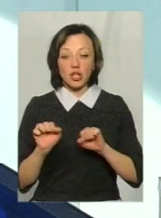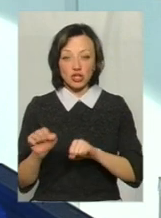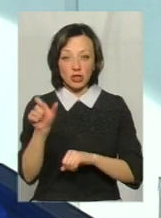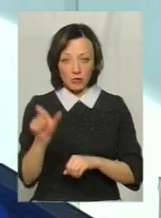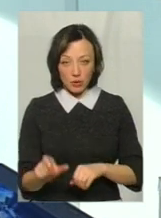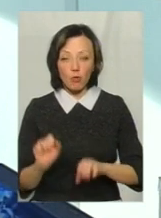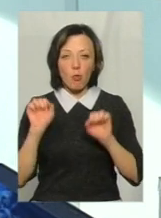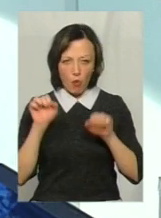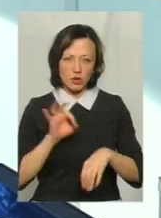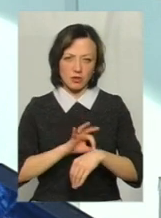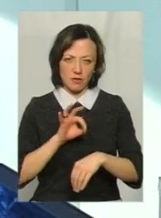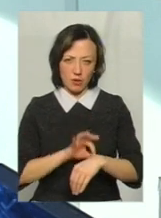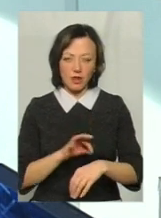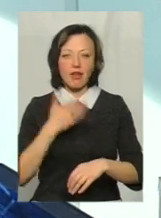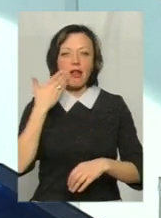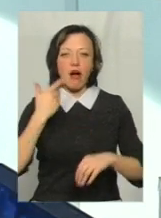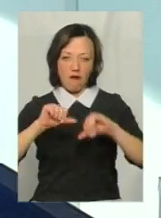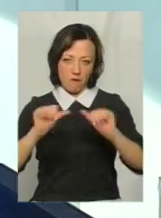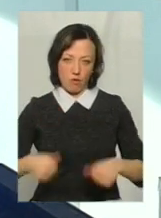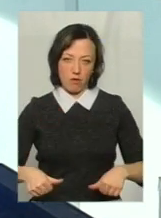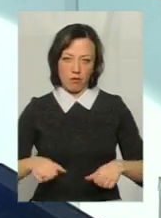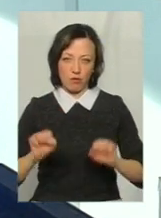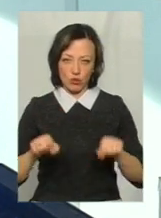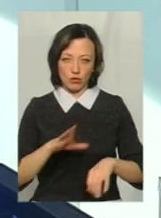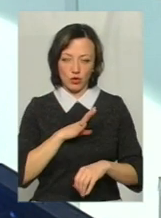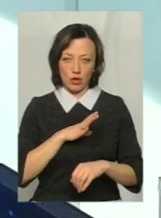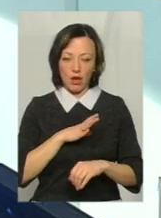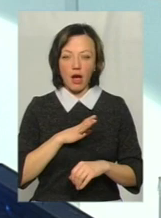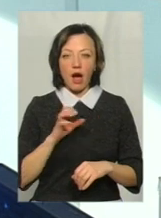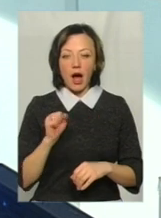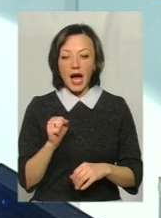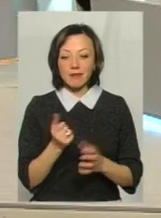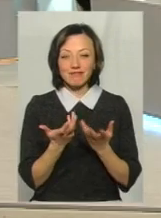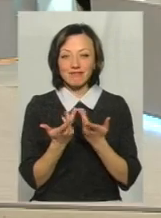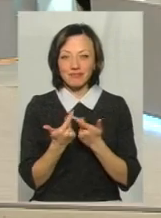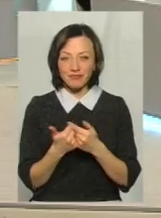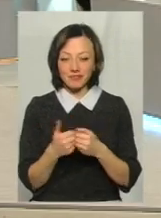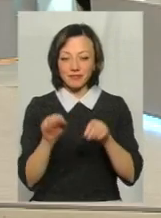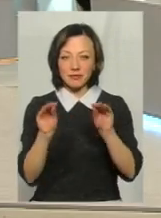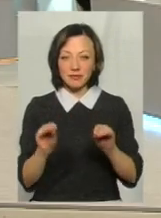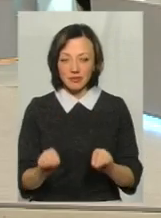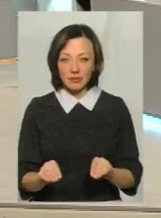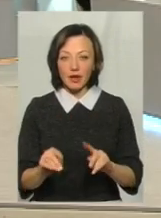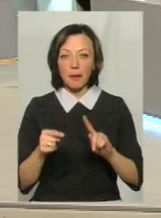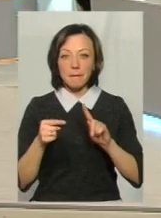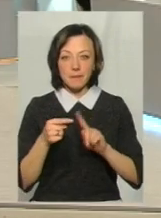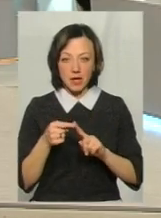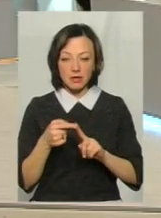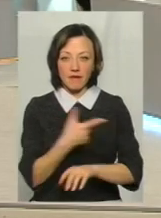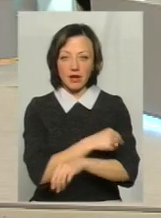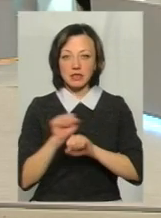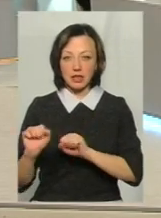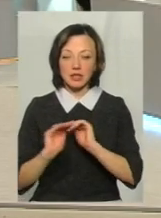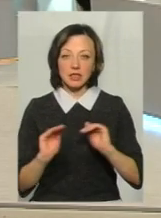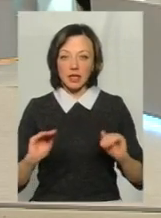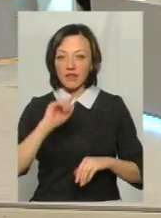може захворіти, це може пройти в легкій формі. За підрахунками, за статистикою, перша вакцинація дітей